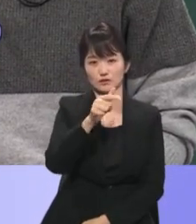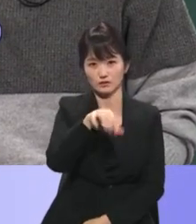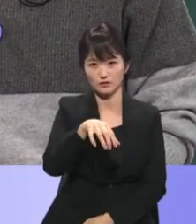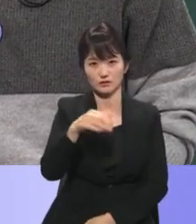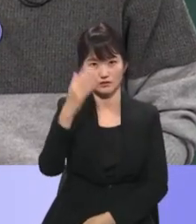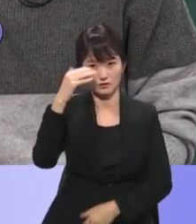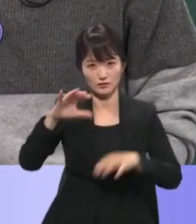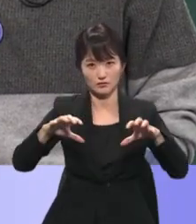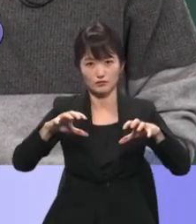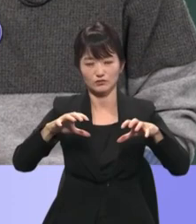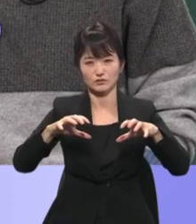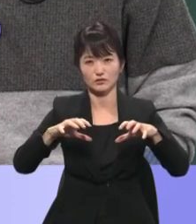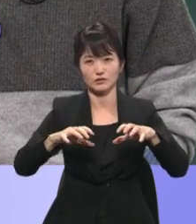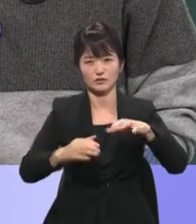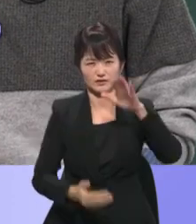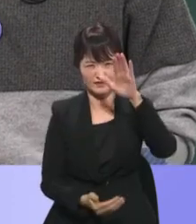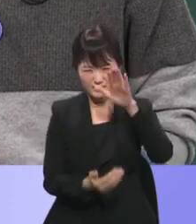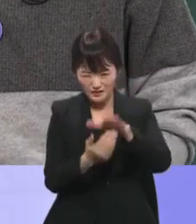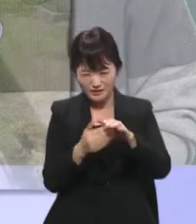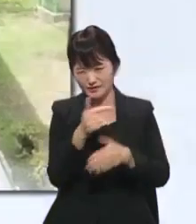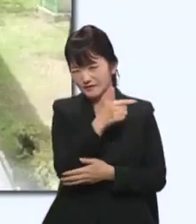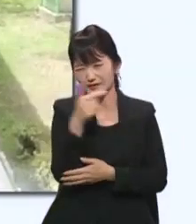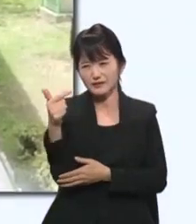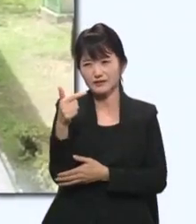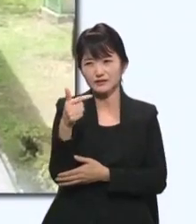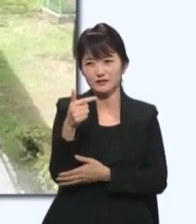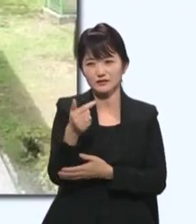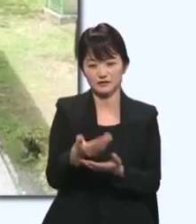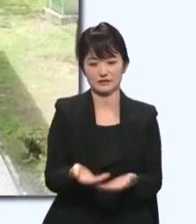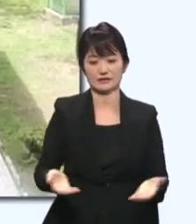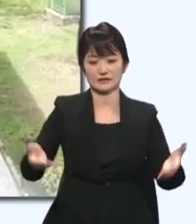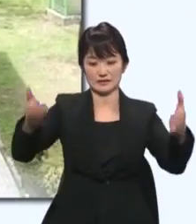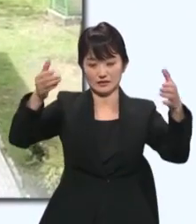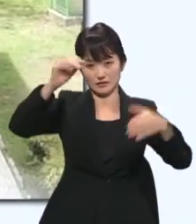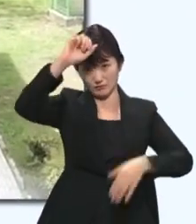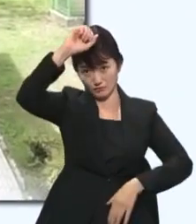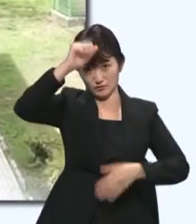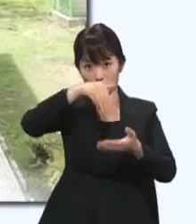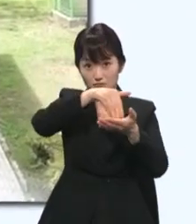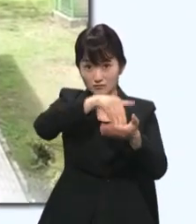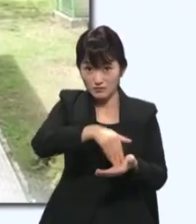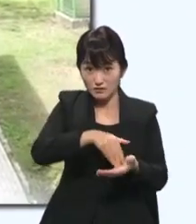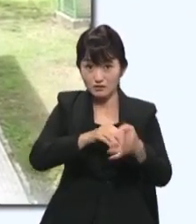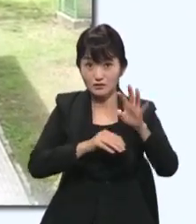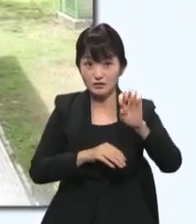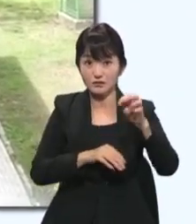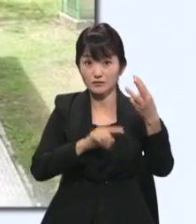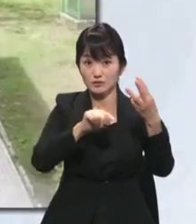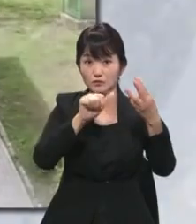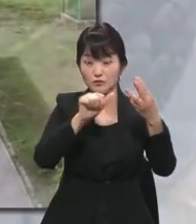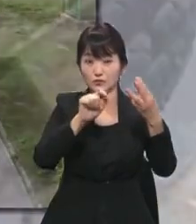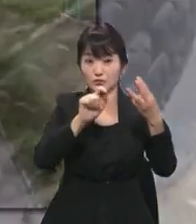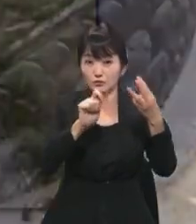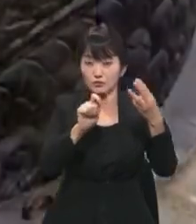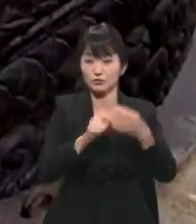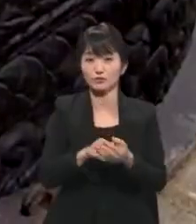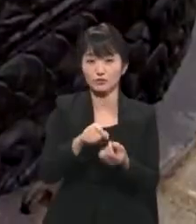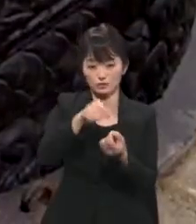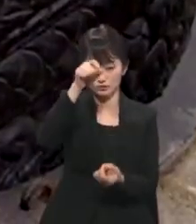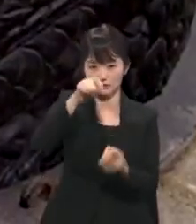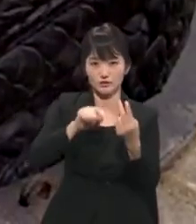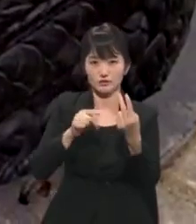최대 규모 가마솥인데요 사진을 좀 보여드릴게요 자 이게 무게가 무려 43.5톤 높이가